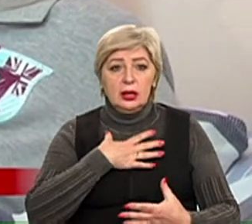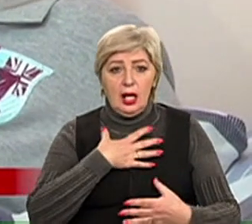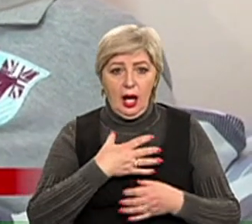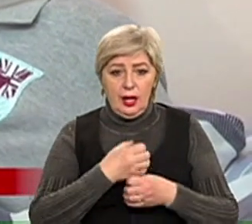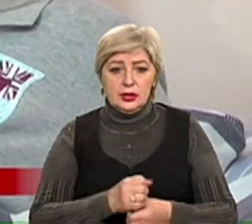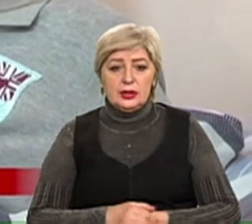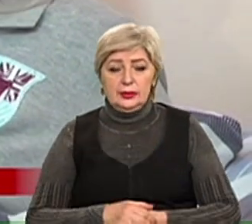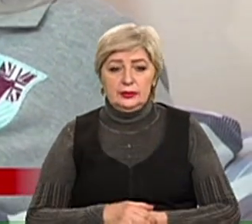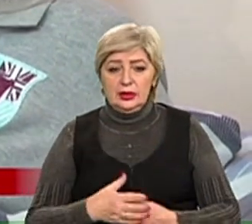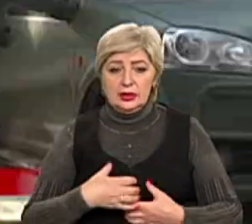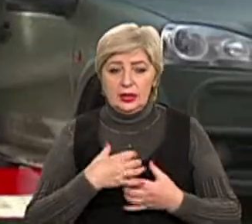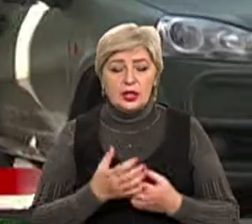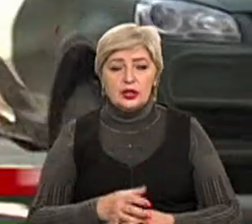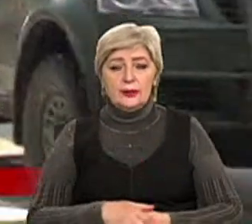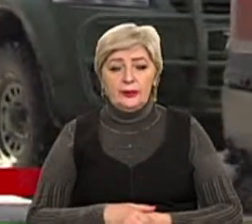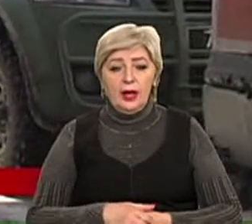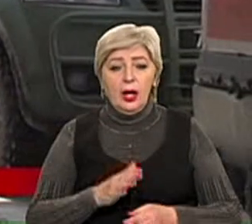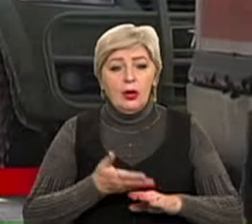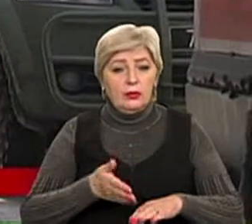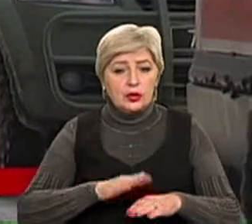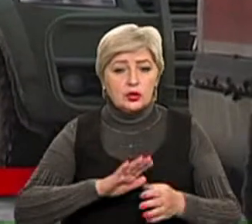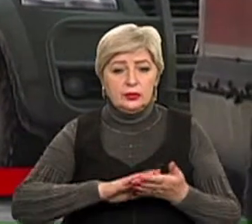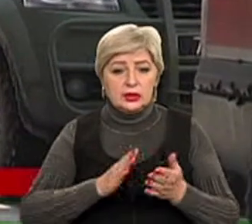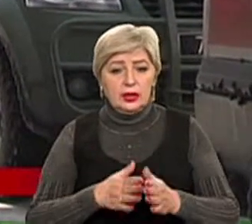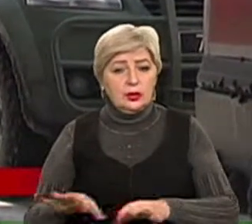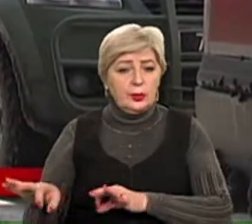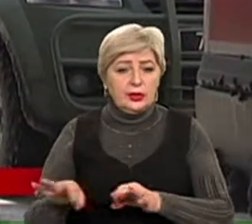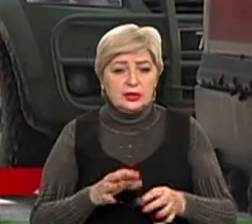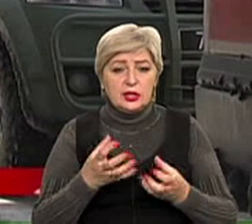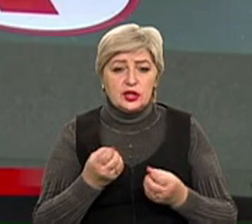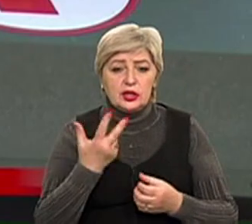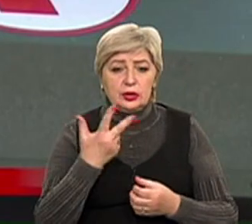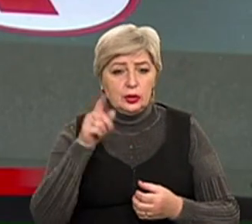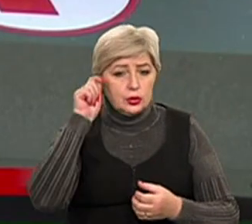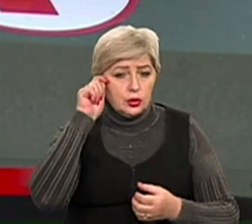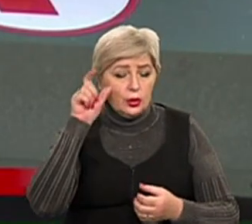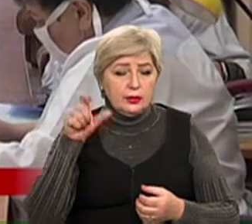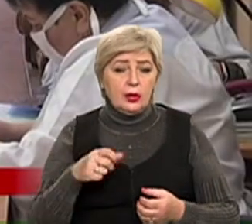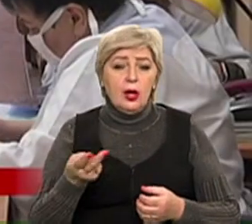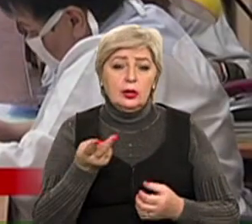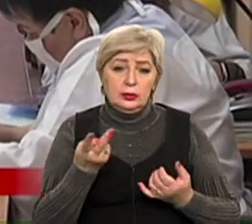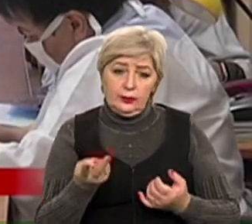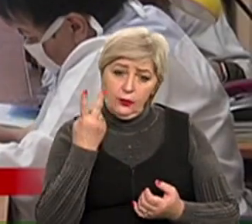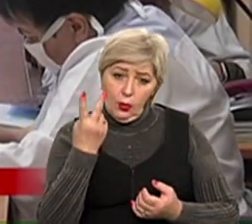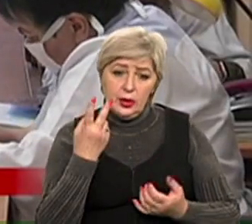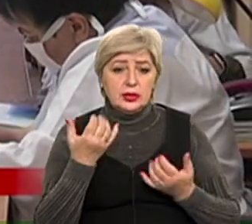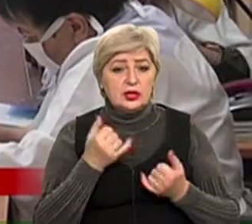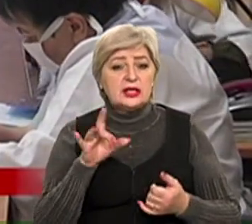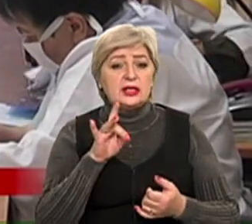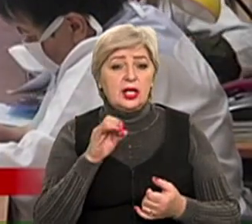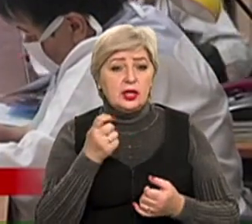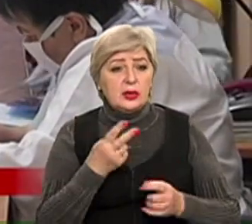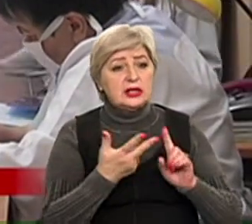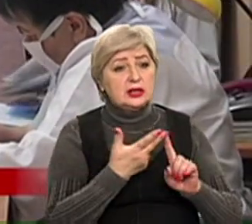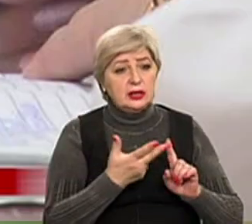просто. Страшно. У важкому стані доставили ще 3 чоловіків. 2 наразі в реанімації, 3-го